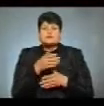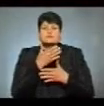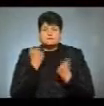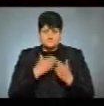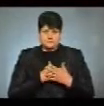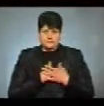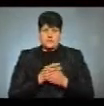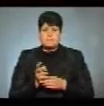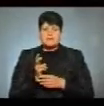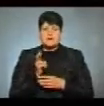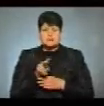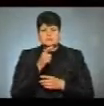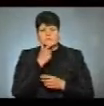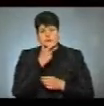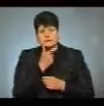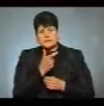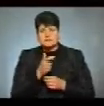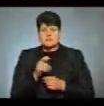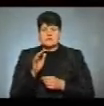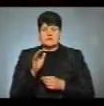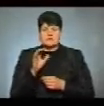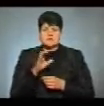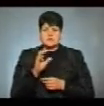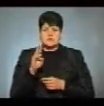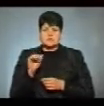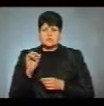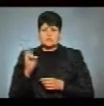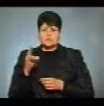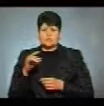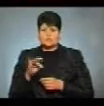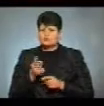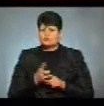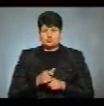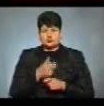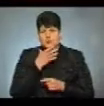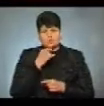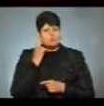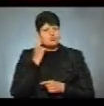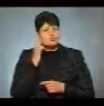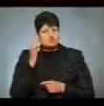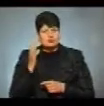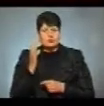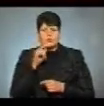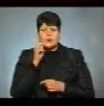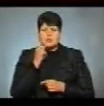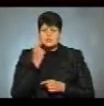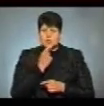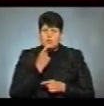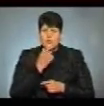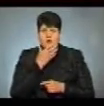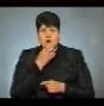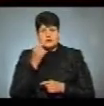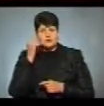Прийшла відвідати перформанс «Валет» Світлана Шиндрук. Дуже гарно почути гарну українську мову. Гарні